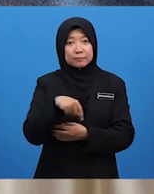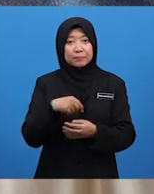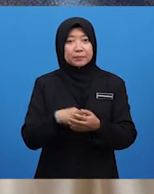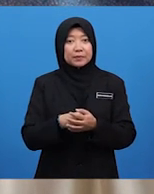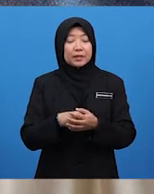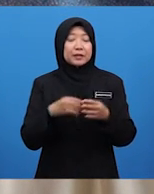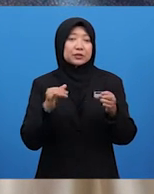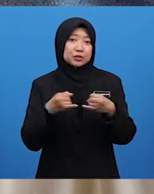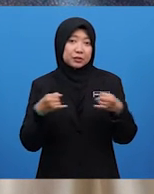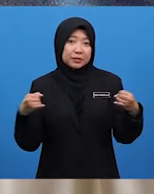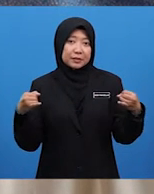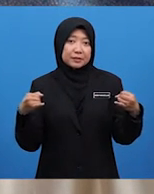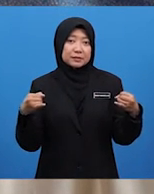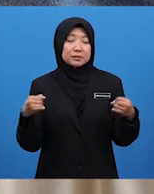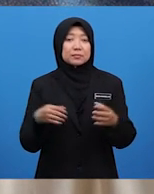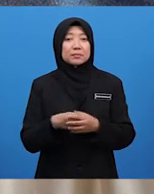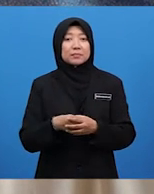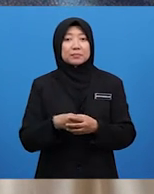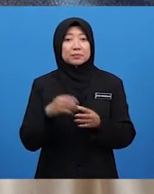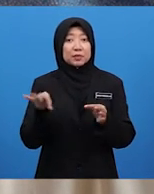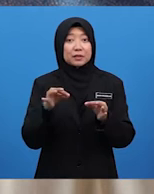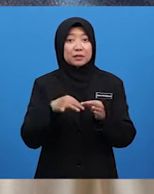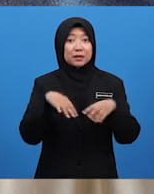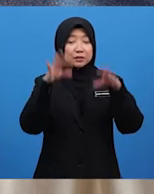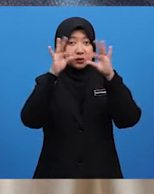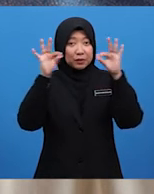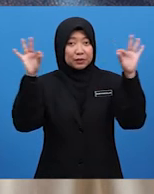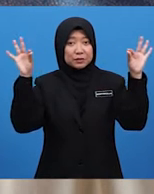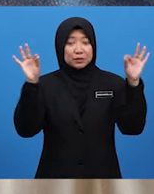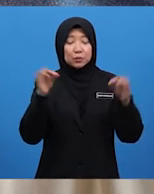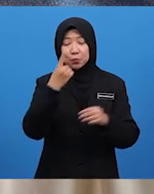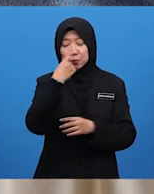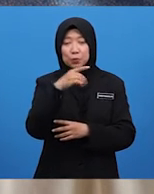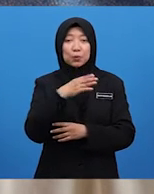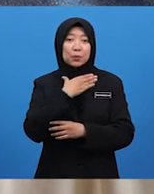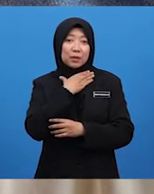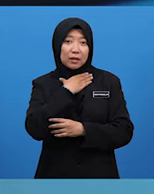jenis jahitan hiasan pada garis leher baju kurung.